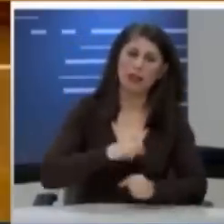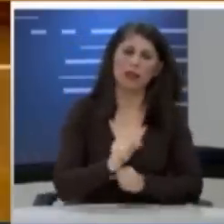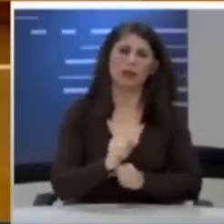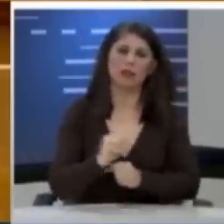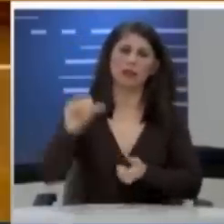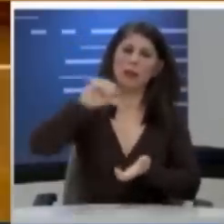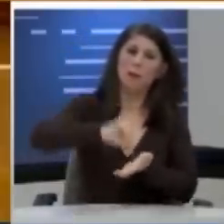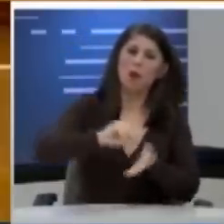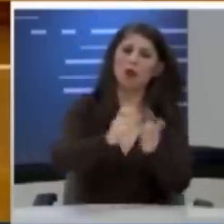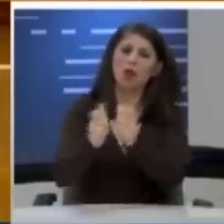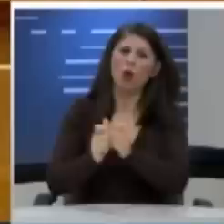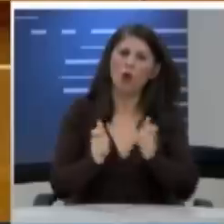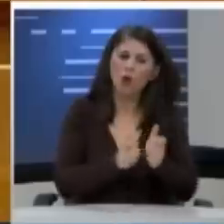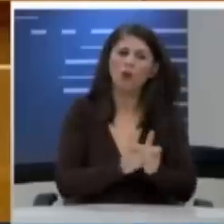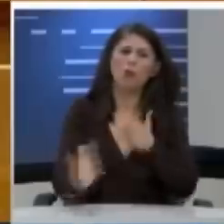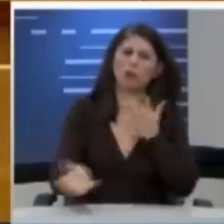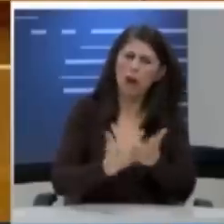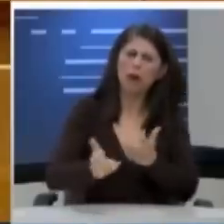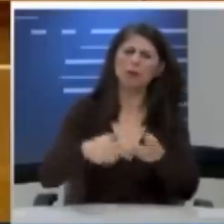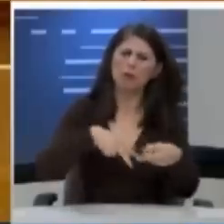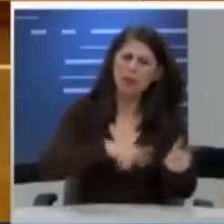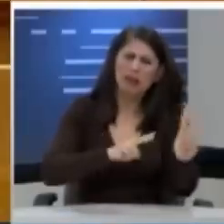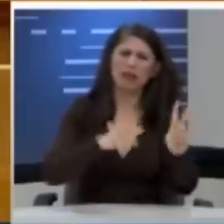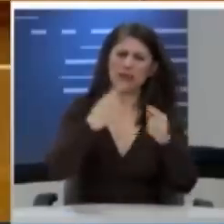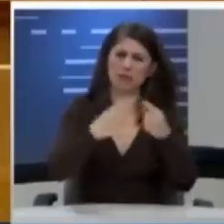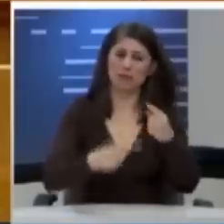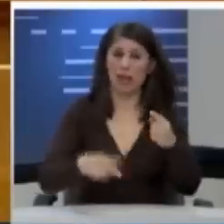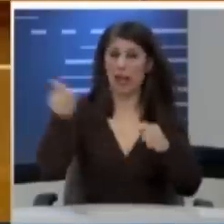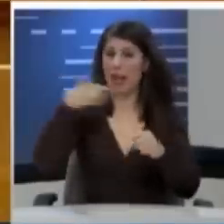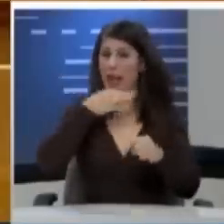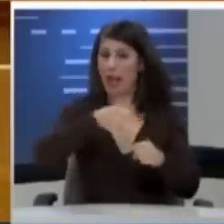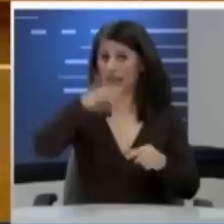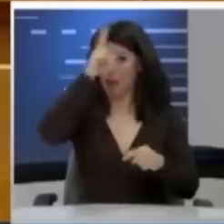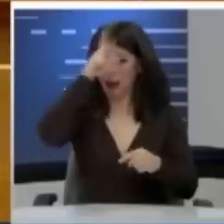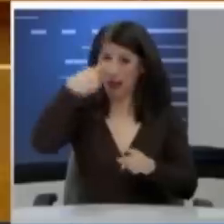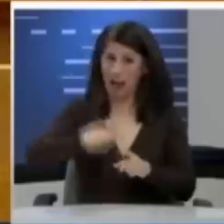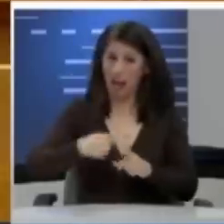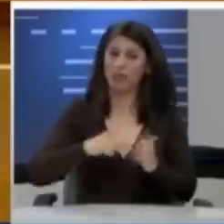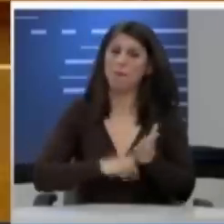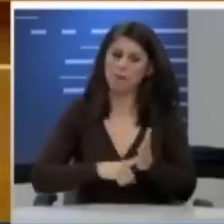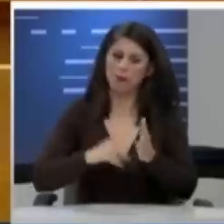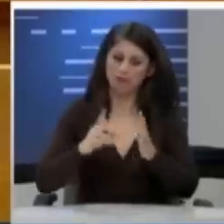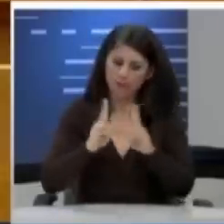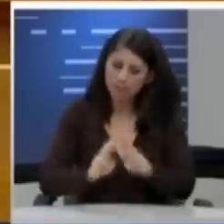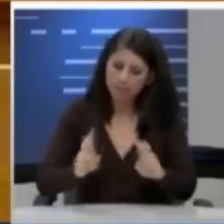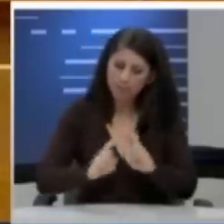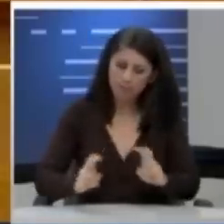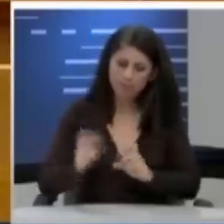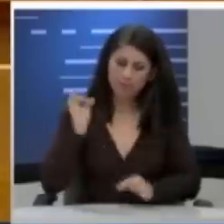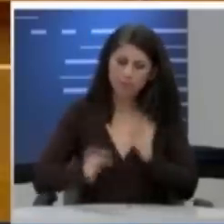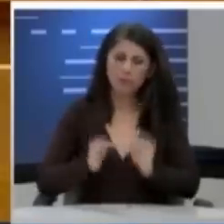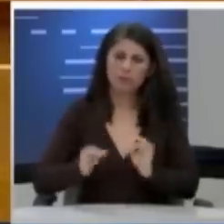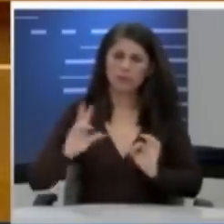μαρτυρικές πόλεις και χωριά. Λένε μάλιστα ότι Γερμανία-Ελλάδα πρέπει να επεξεργαστούν μαζί την κοινή